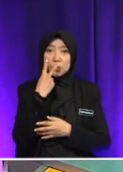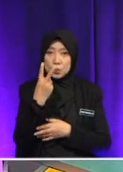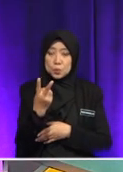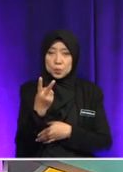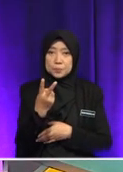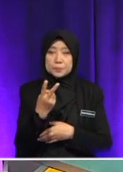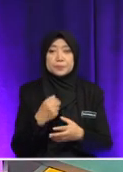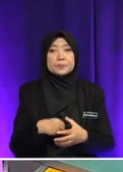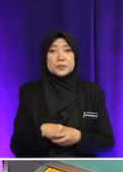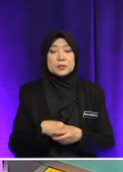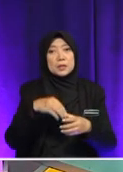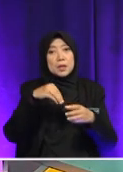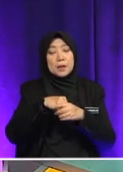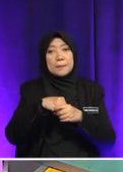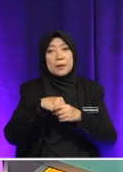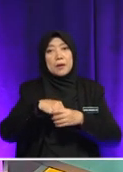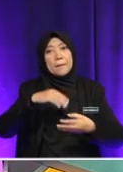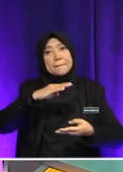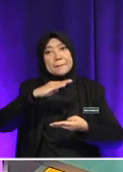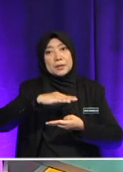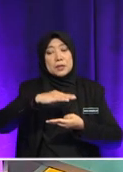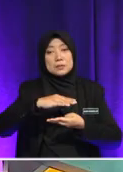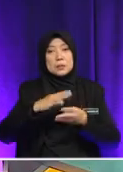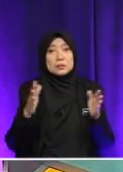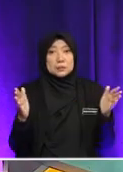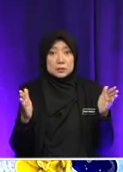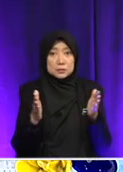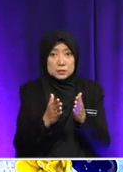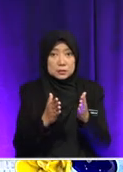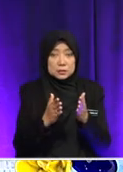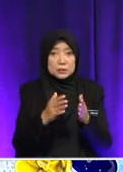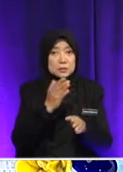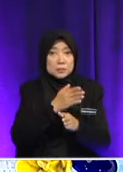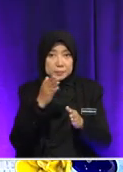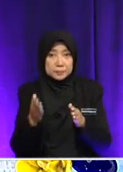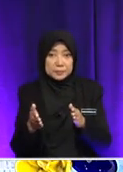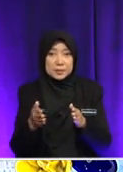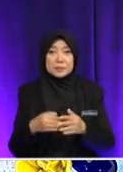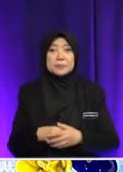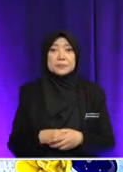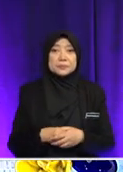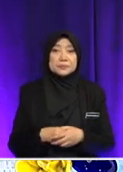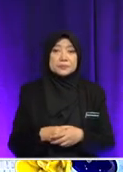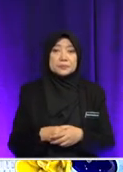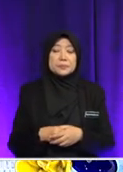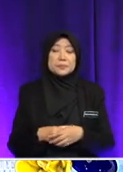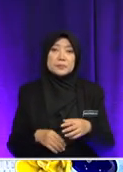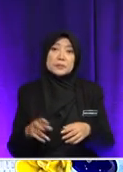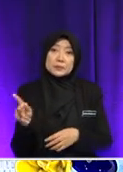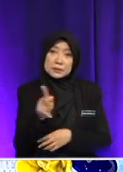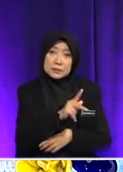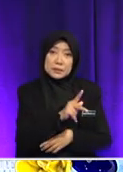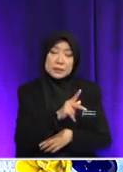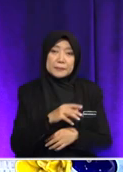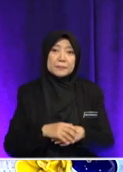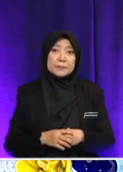yang kecil itu ada apa yang sebelah hadir di sebelah sini sebelah kiri belah kiri di